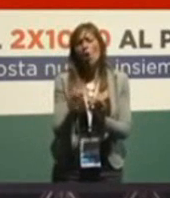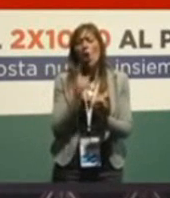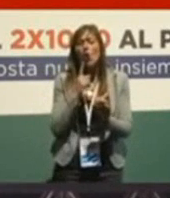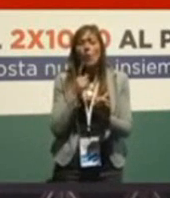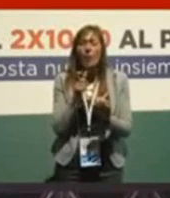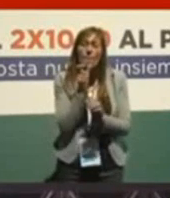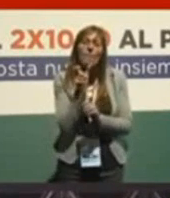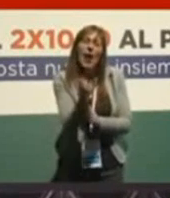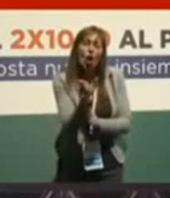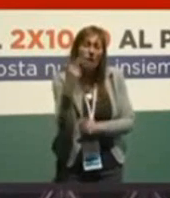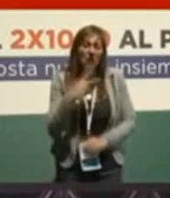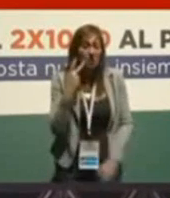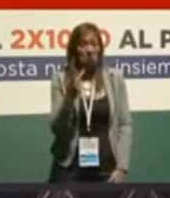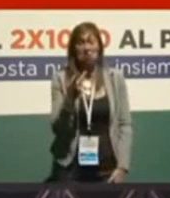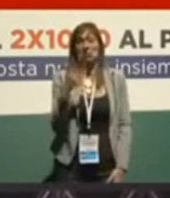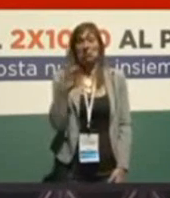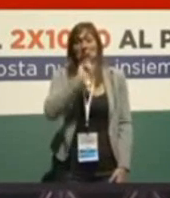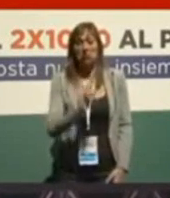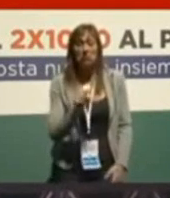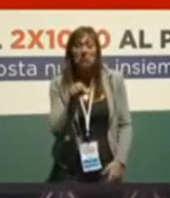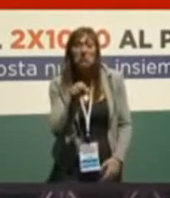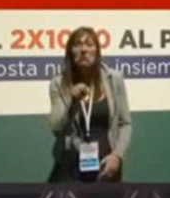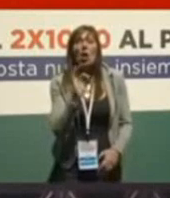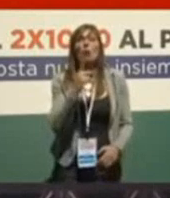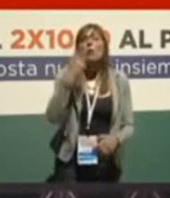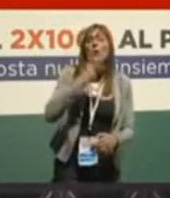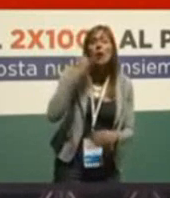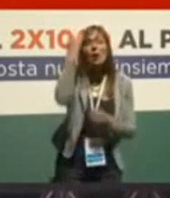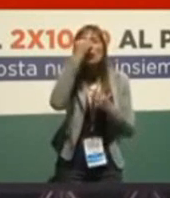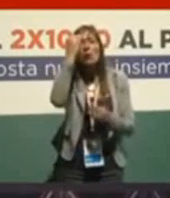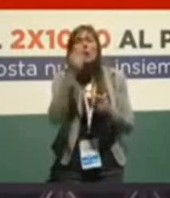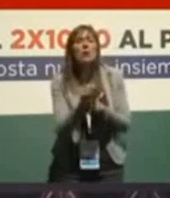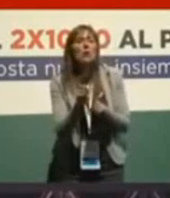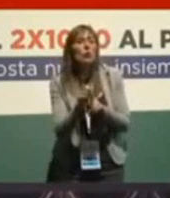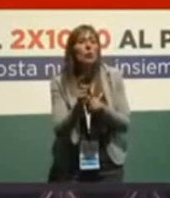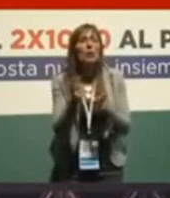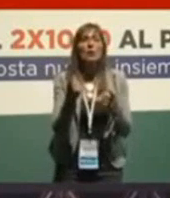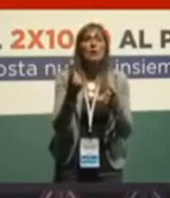verità. Parlano di post-verità immaginando che la verità stia nel post del guru. No, non è così.